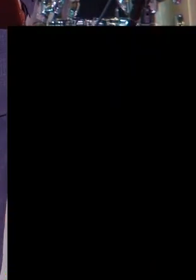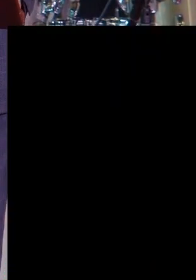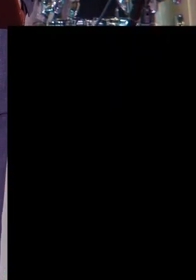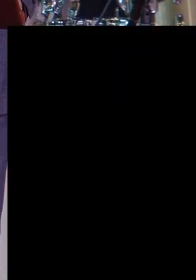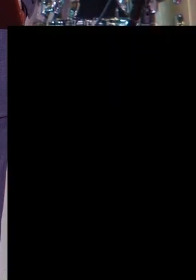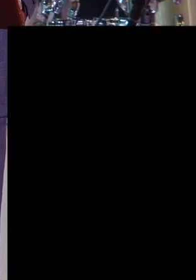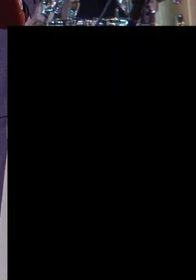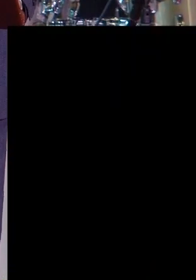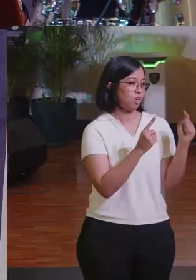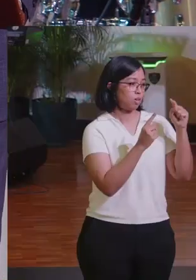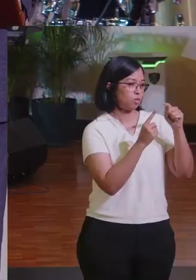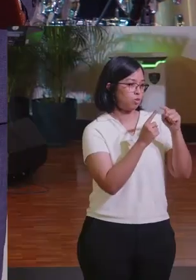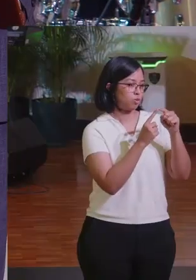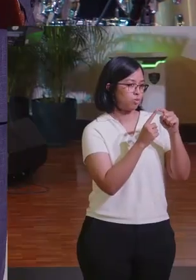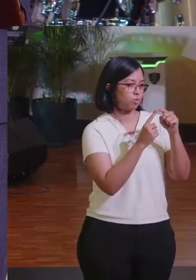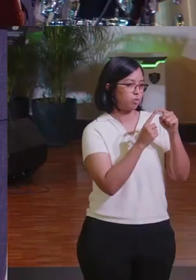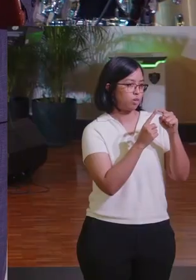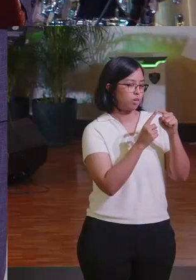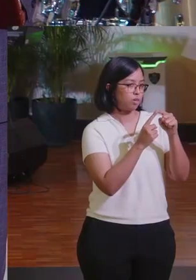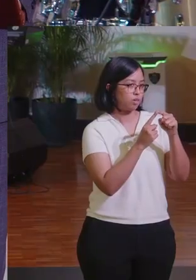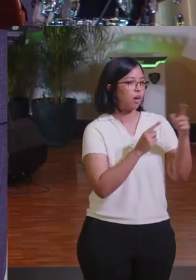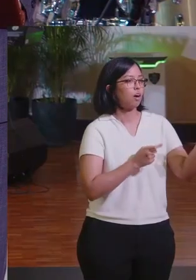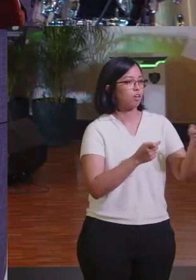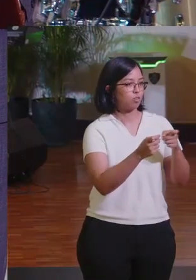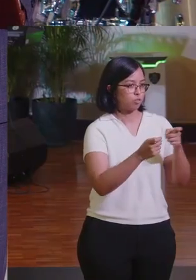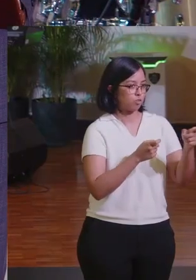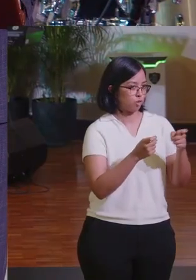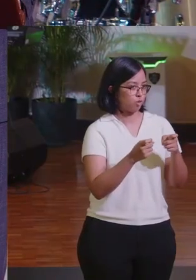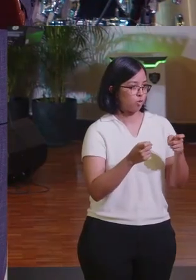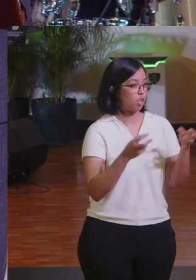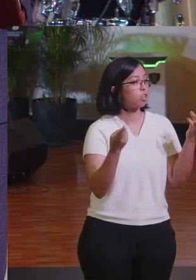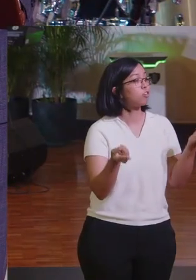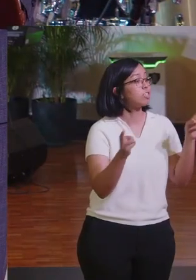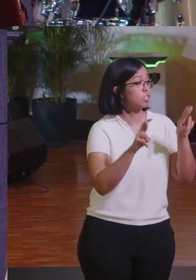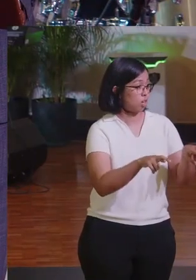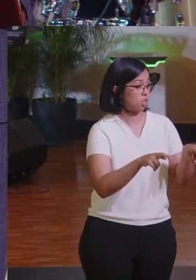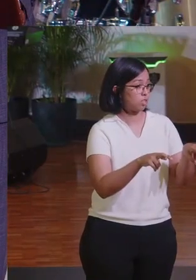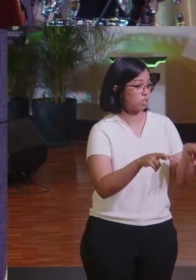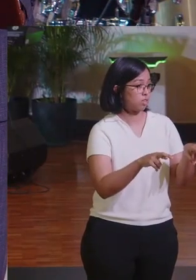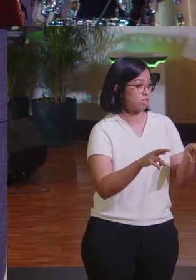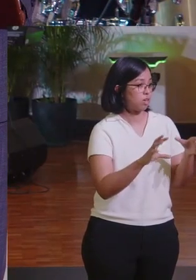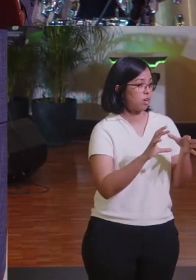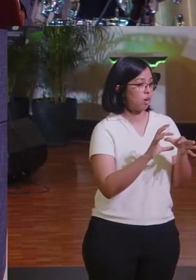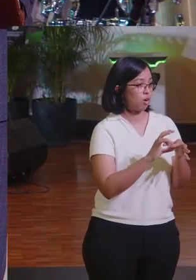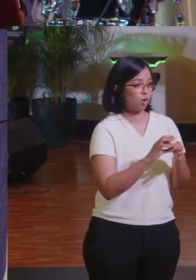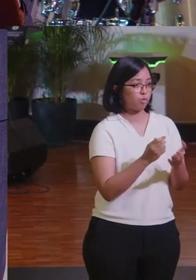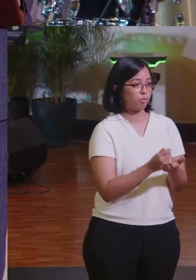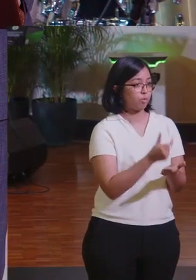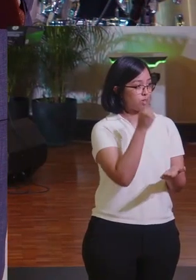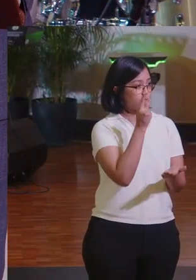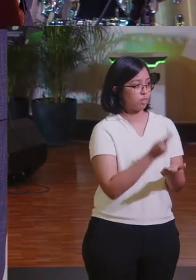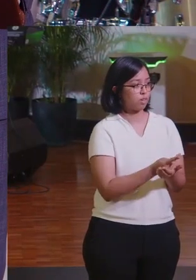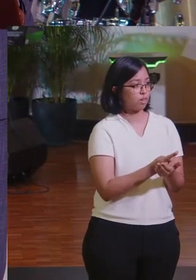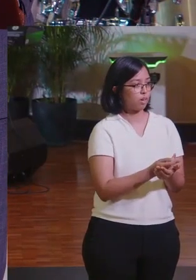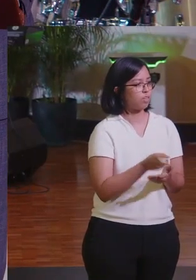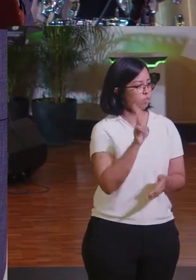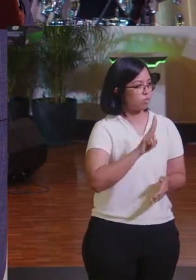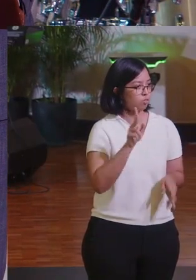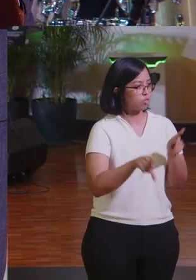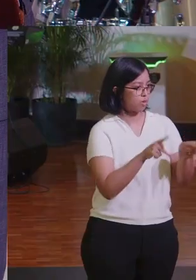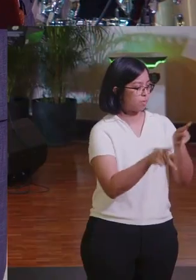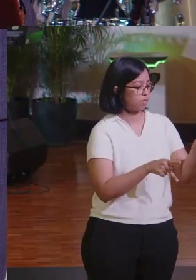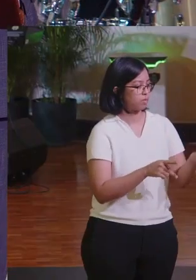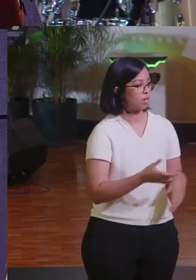upang idirekta o idirect ang kinalalabasan ng mga kaparaanan ng tao. Alam niyo po sa Old Testament,